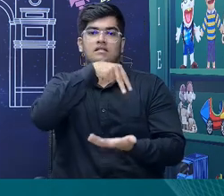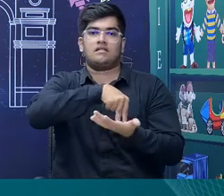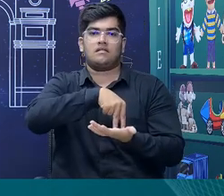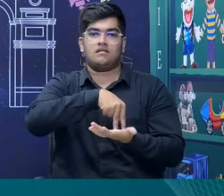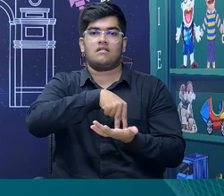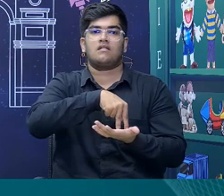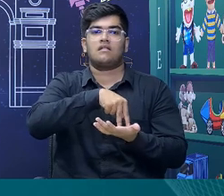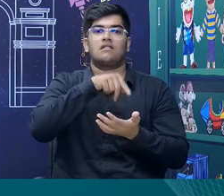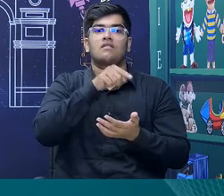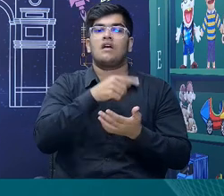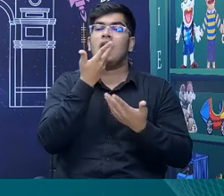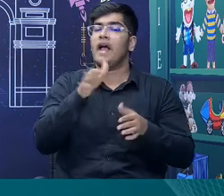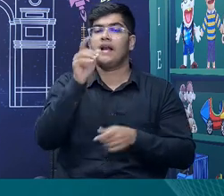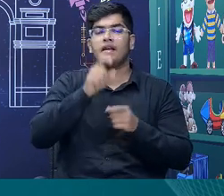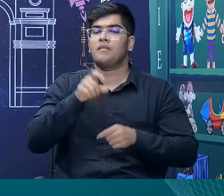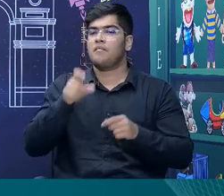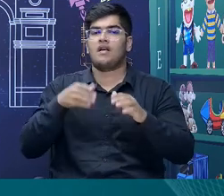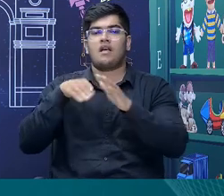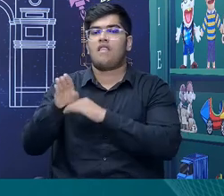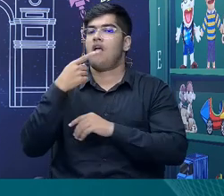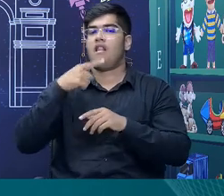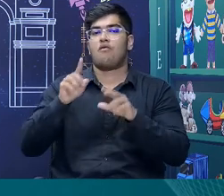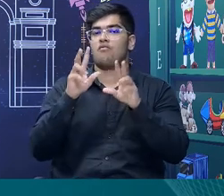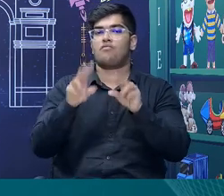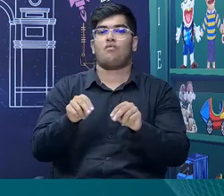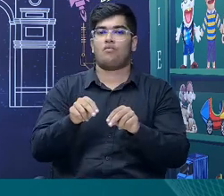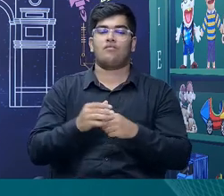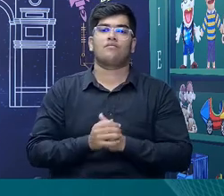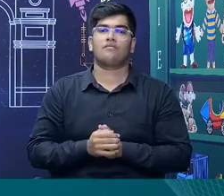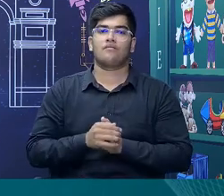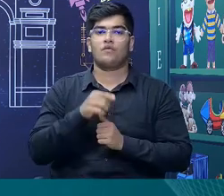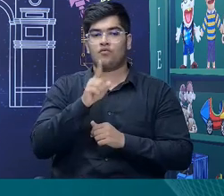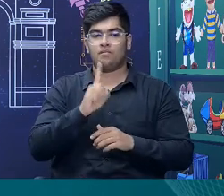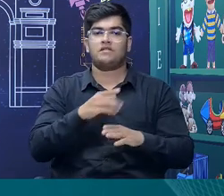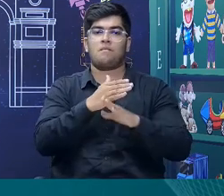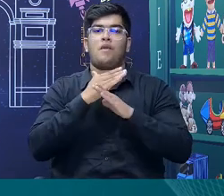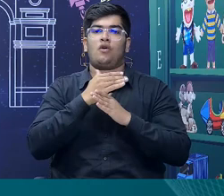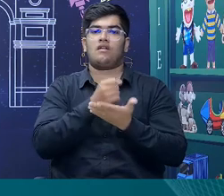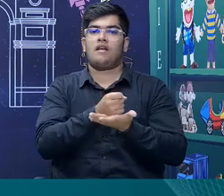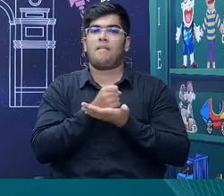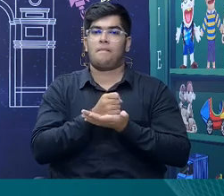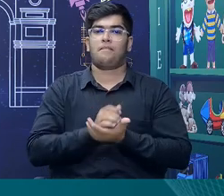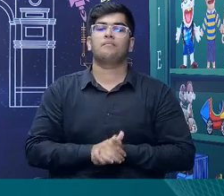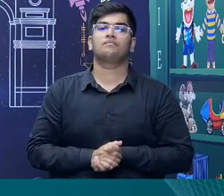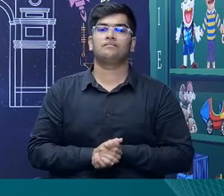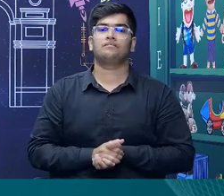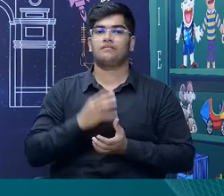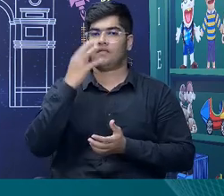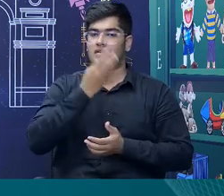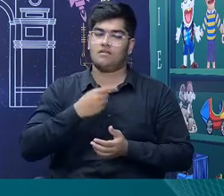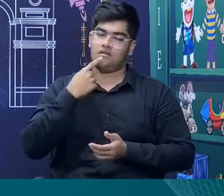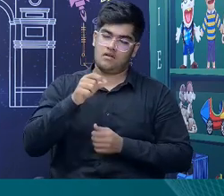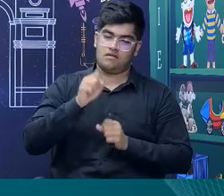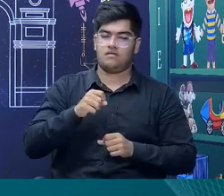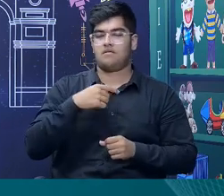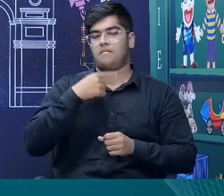खड़े रहिए और किसी को भी अंदर नहीं आने देना आपने मेरी सुरक्षा करनी है तो गणेश जी ने कहा हां